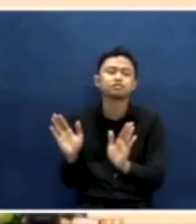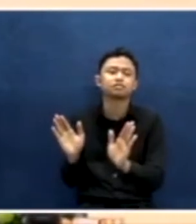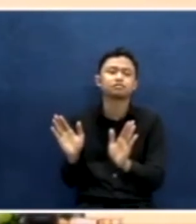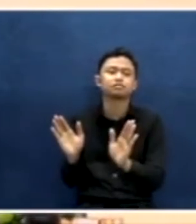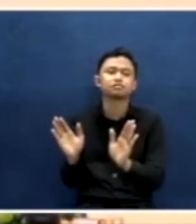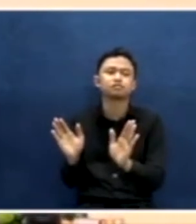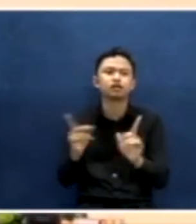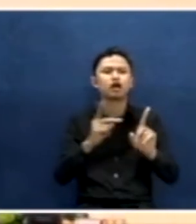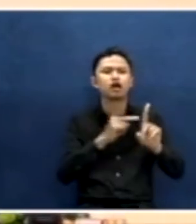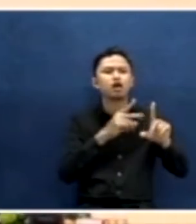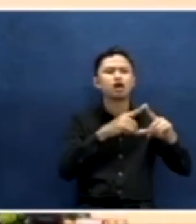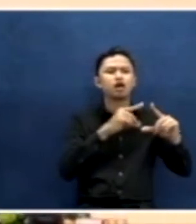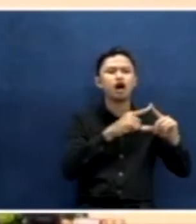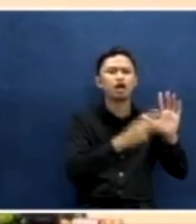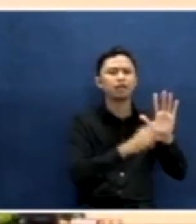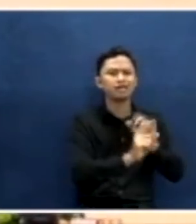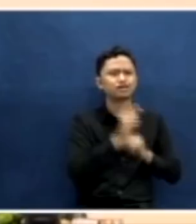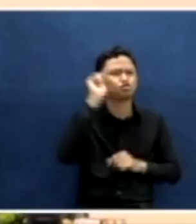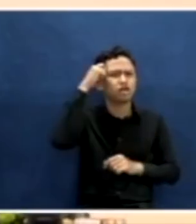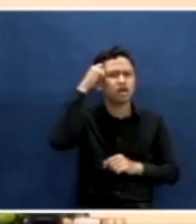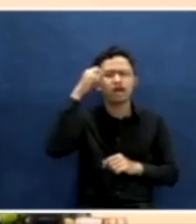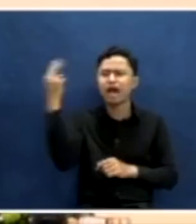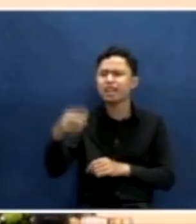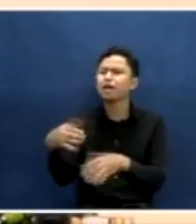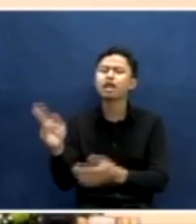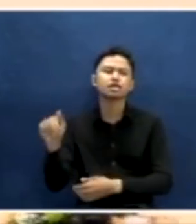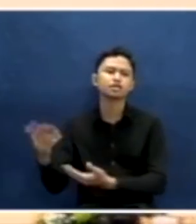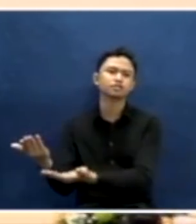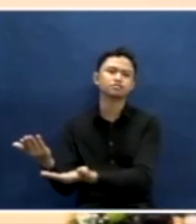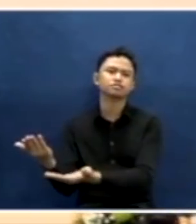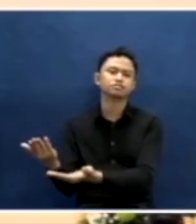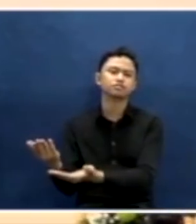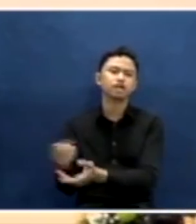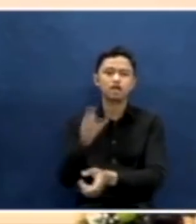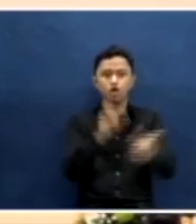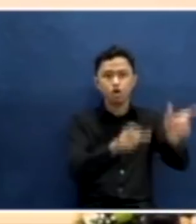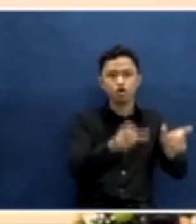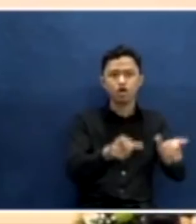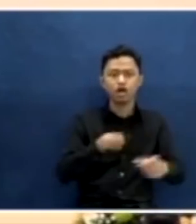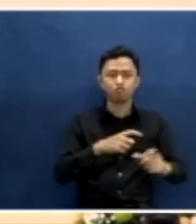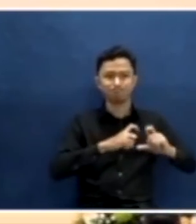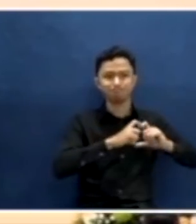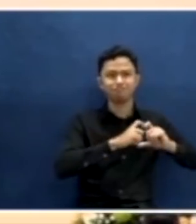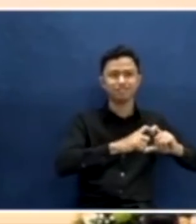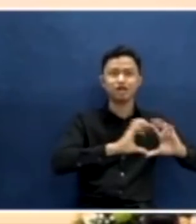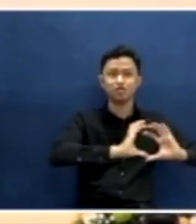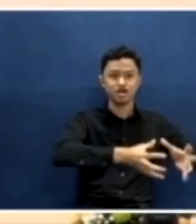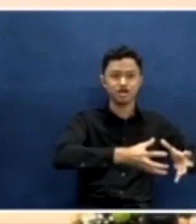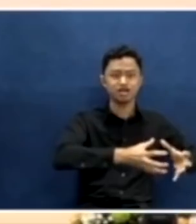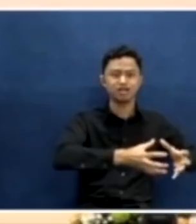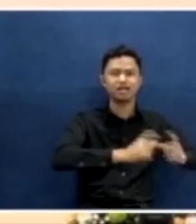haram aja susah apalagi yang halal sehingga akhirnya orang membabi-buta kalau mereka sudah jatuh cinta kepada dunia